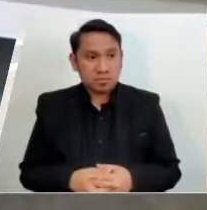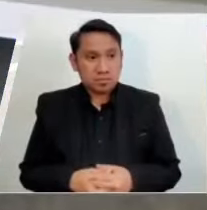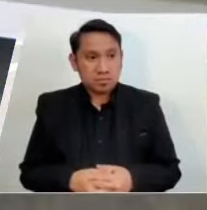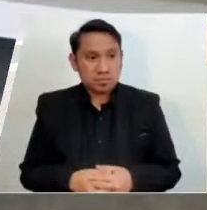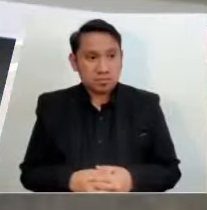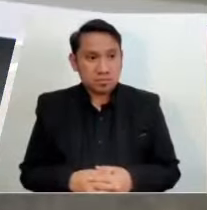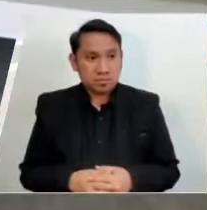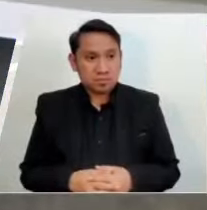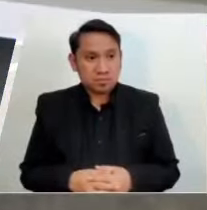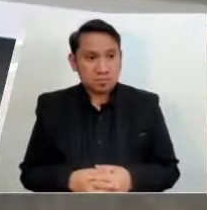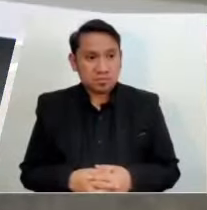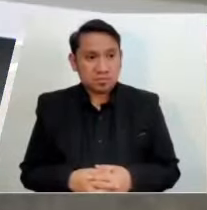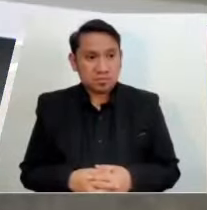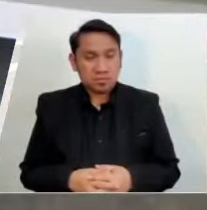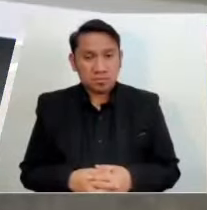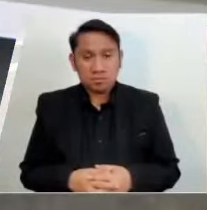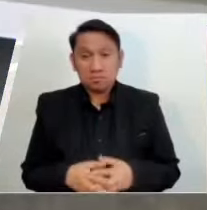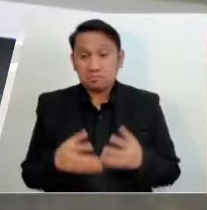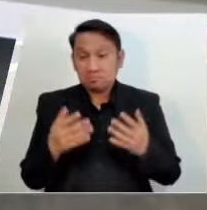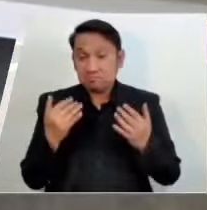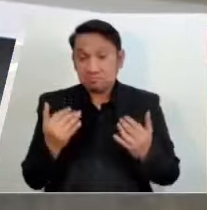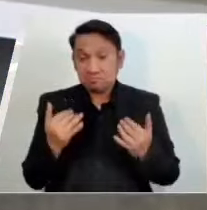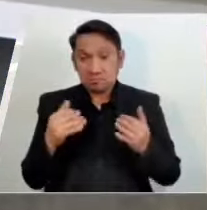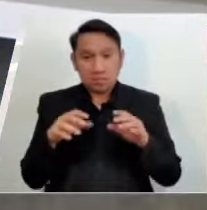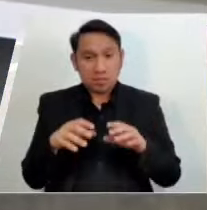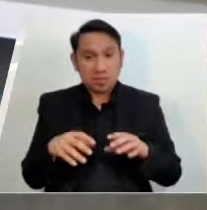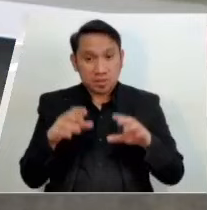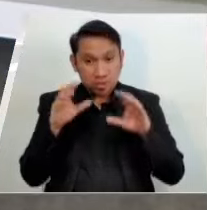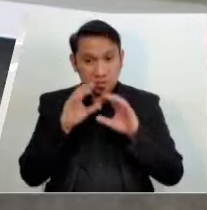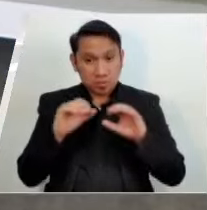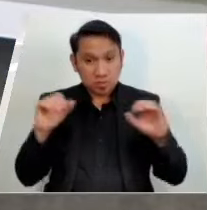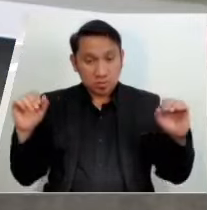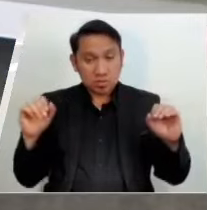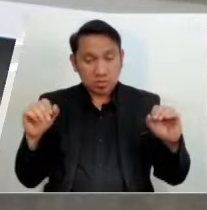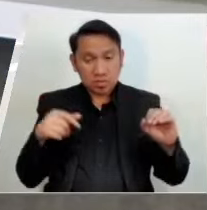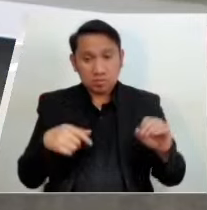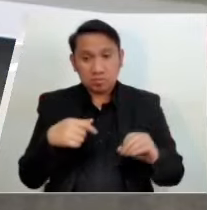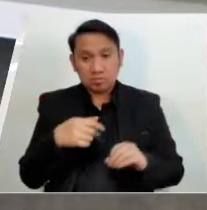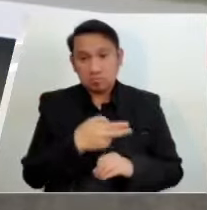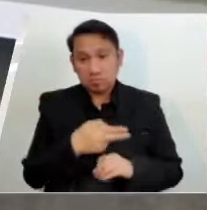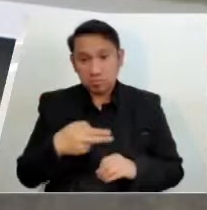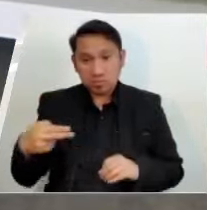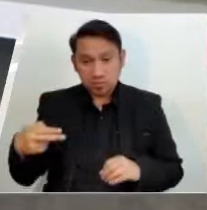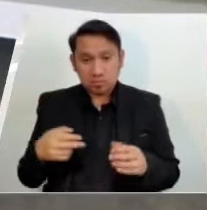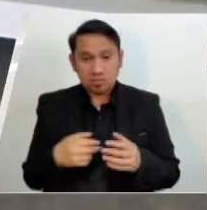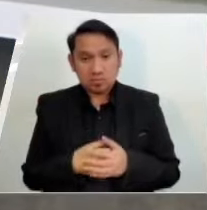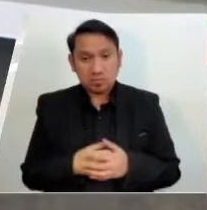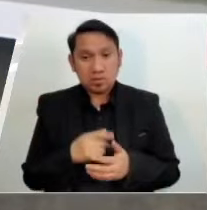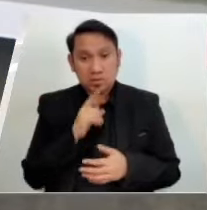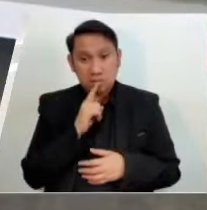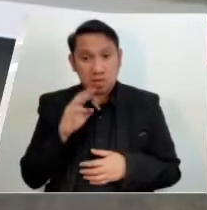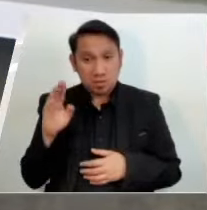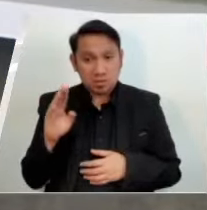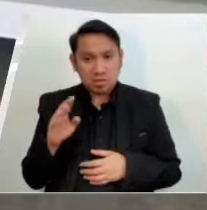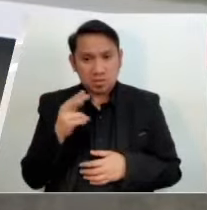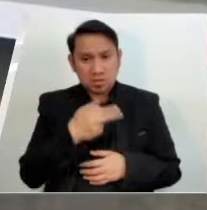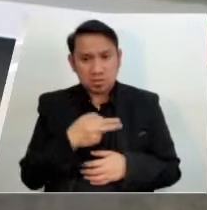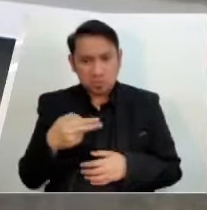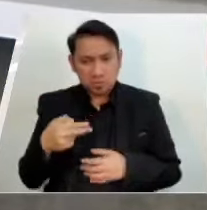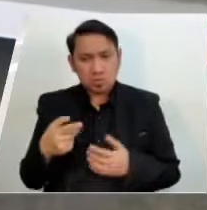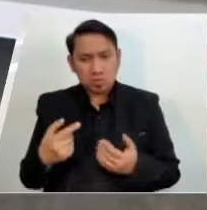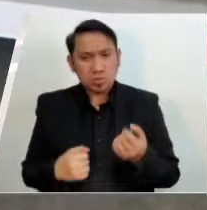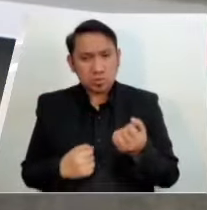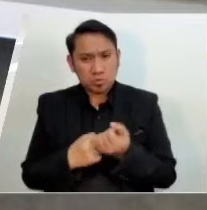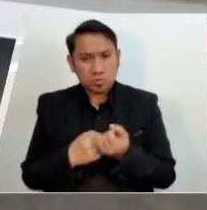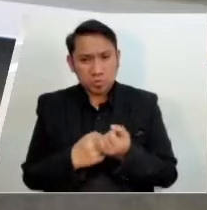Sa gitna ng official visit ni Indonesian President Joko Widodo sa Pilipinas, nangako ang Indonesia na suporta sa pagbuo po ng Code